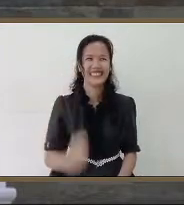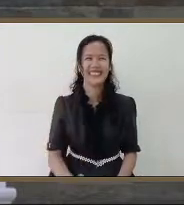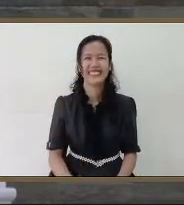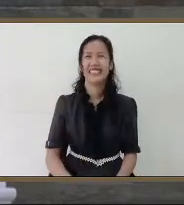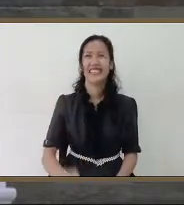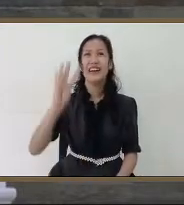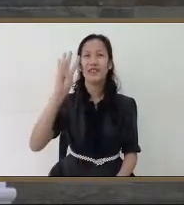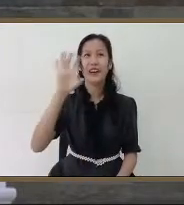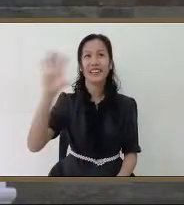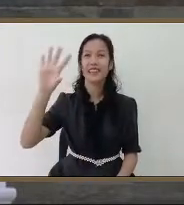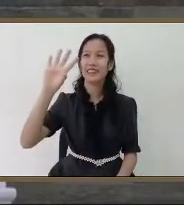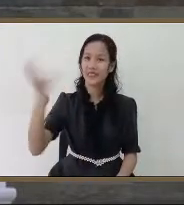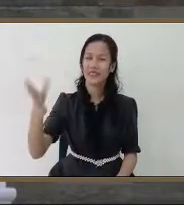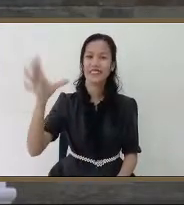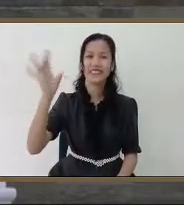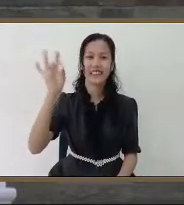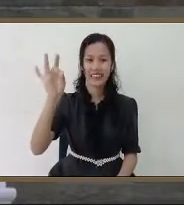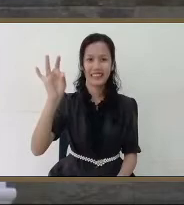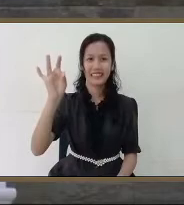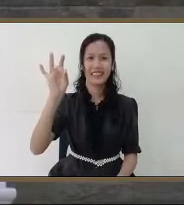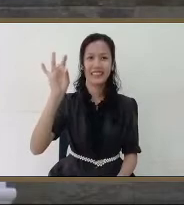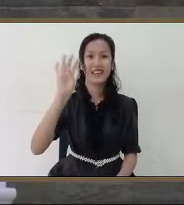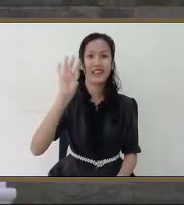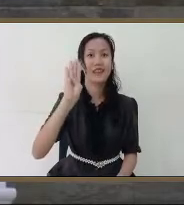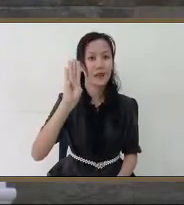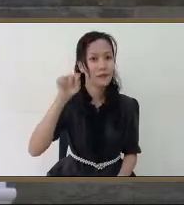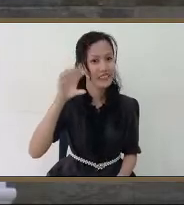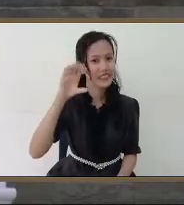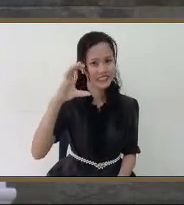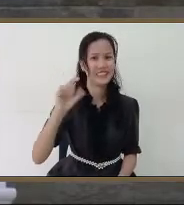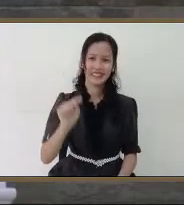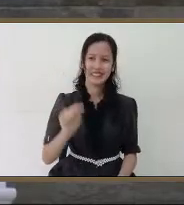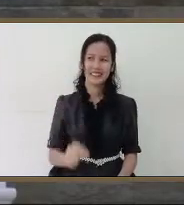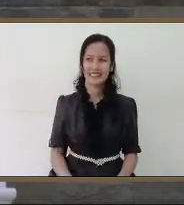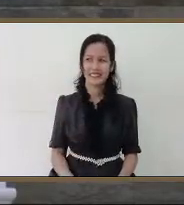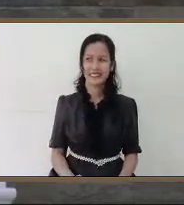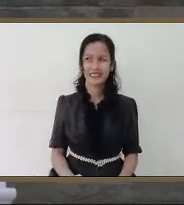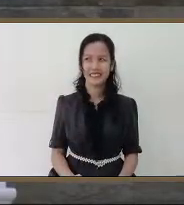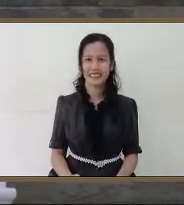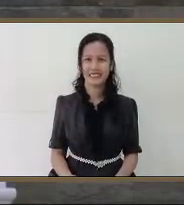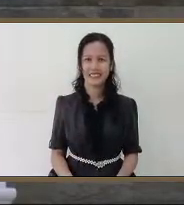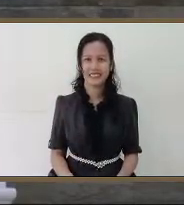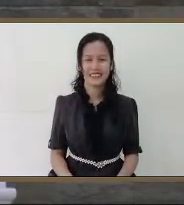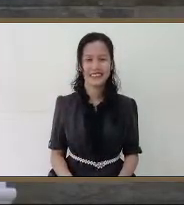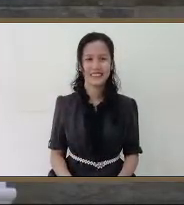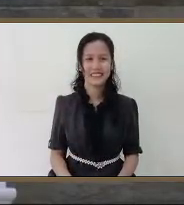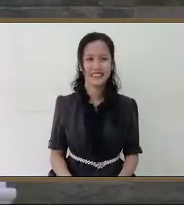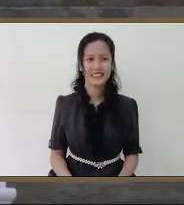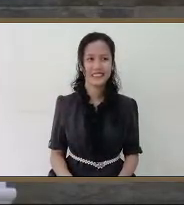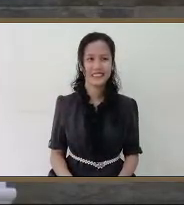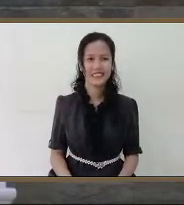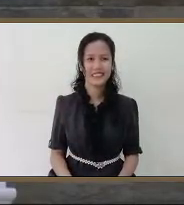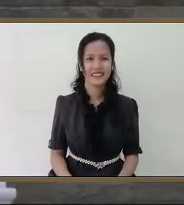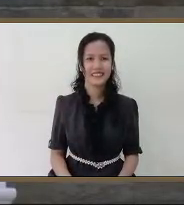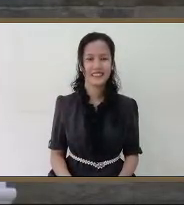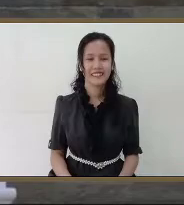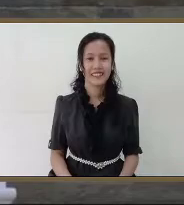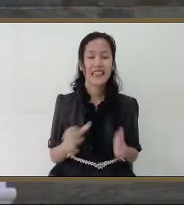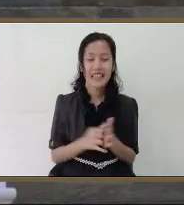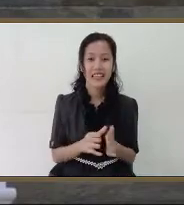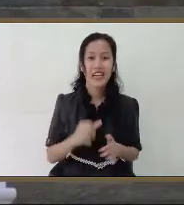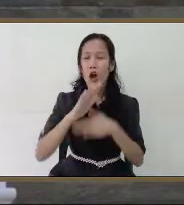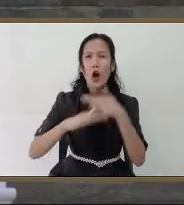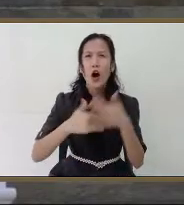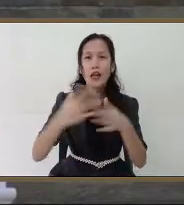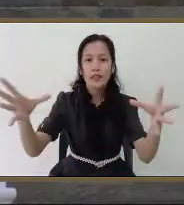458 BC. So makikita po natin yung 40, yung 80 years po, dyan po sa ano